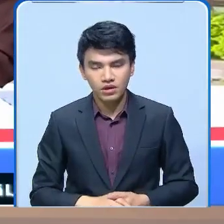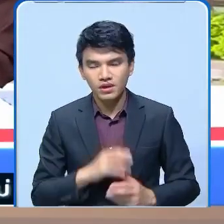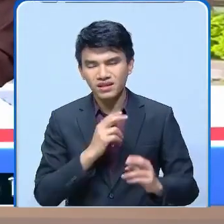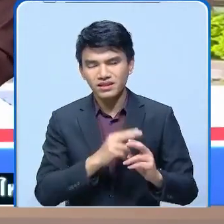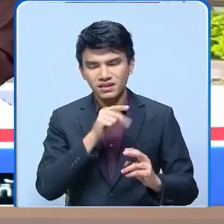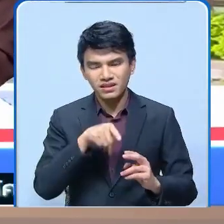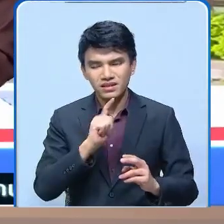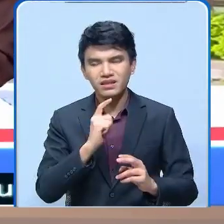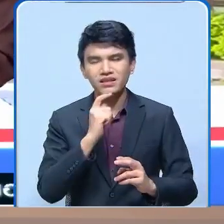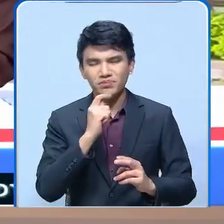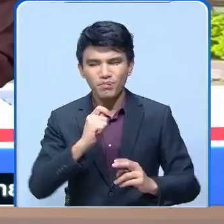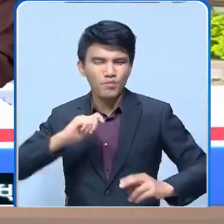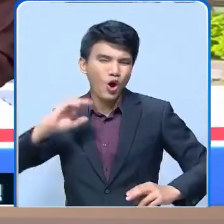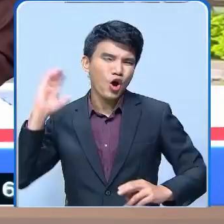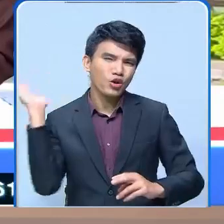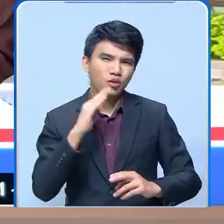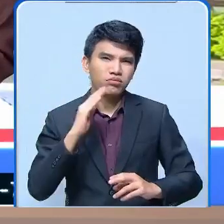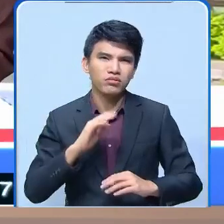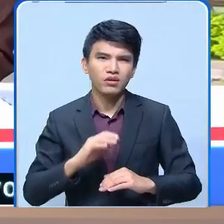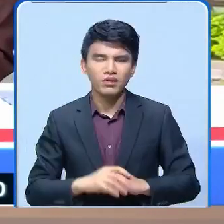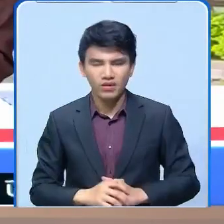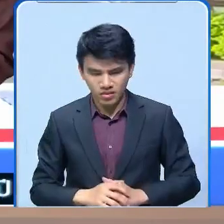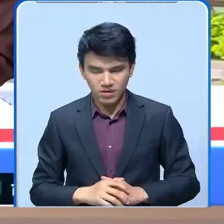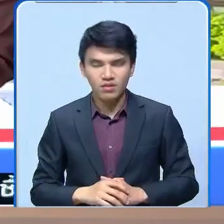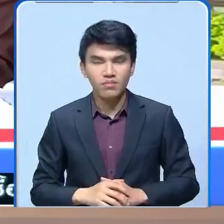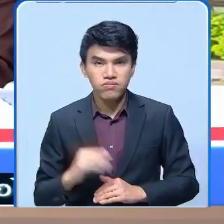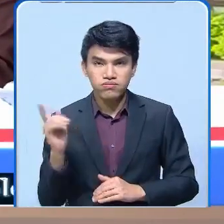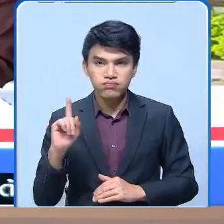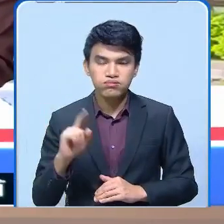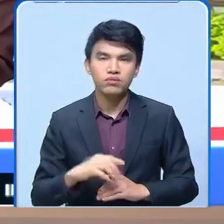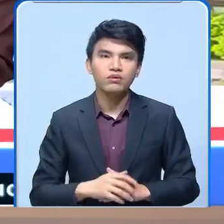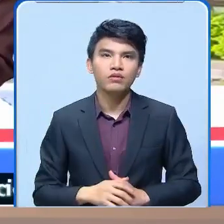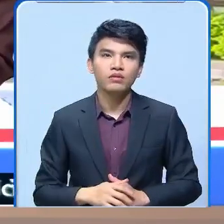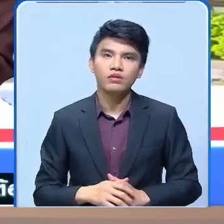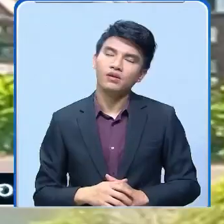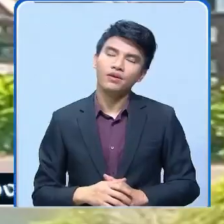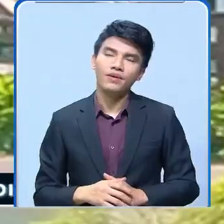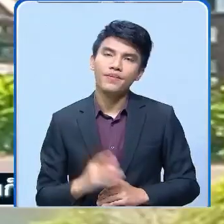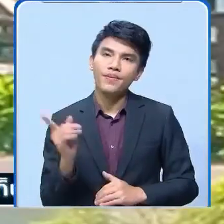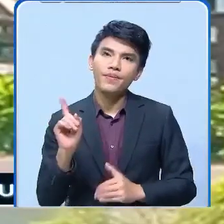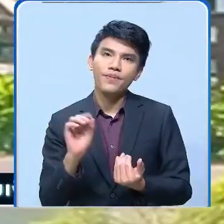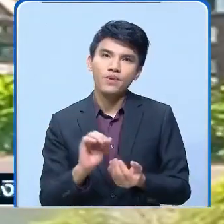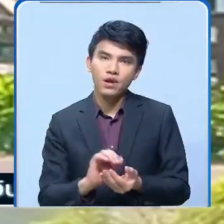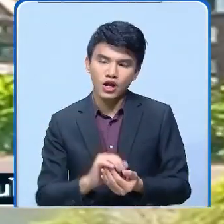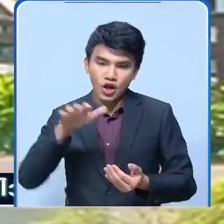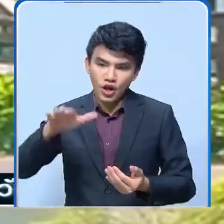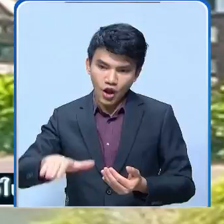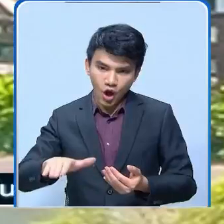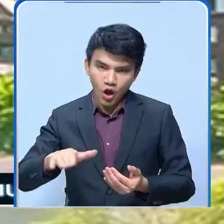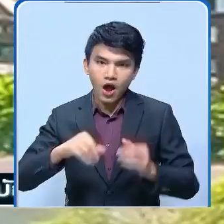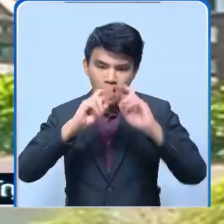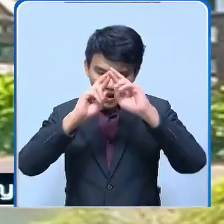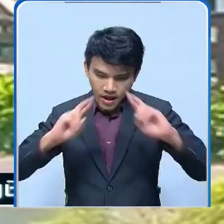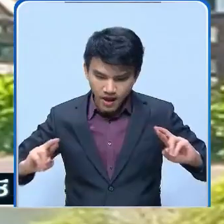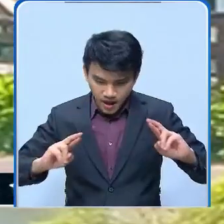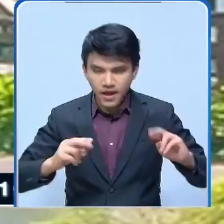าอยู่เอางี้เดี๋ยวเราเรื่องก่อนที่จะเปิดให้ฟังเนี่ยนะเรื่องราวก่อนหน้านี้เนี่ยคือน้องที่เป็นพนักงานร้านออกไปหน้